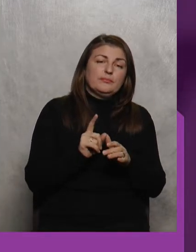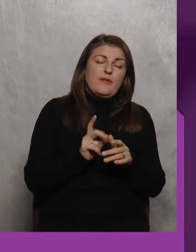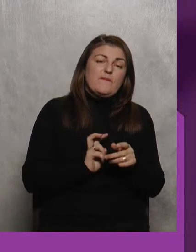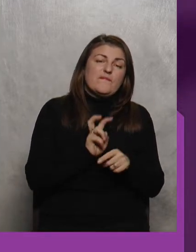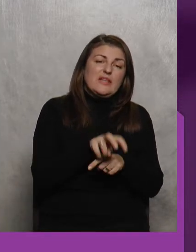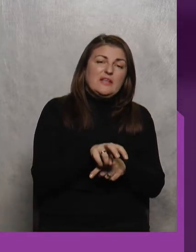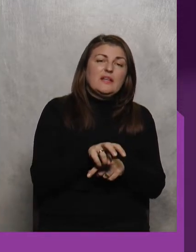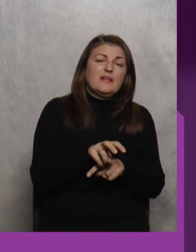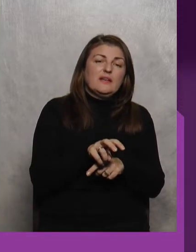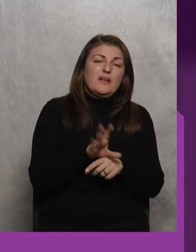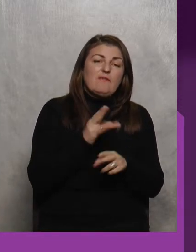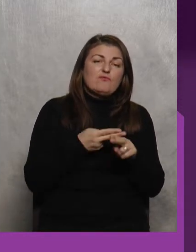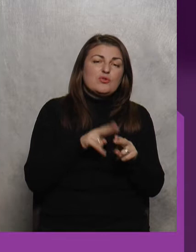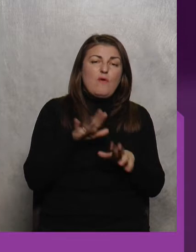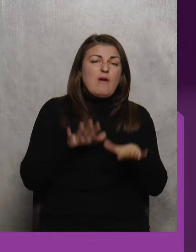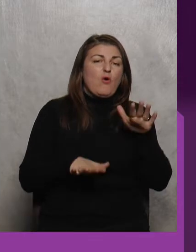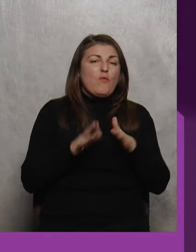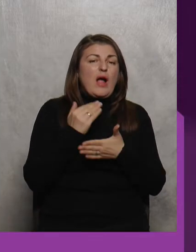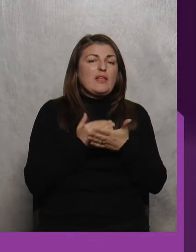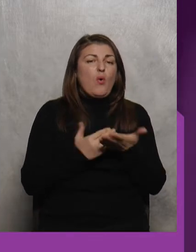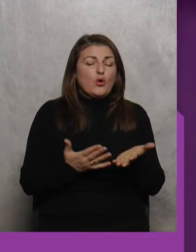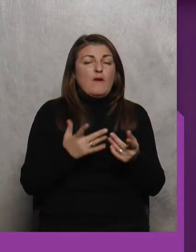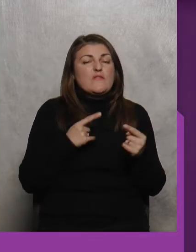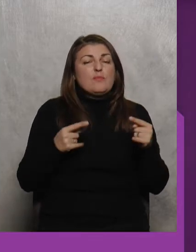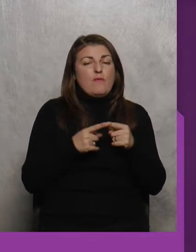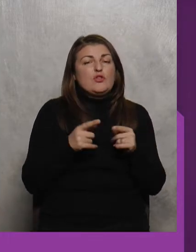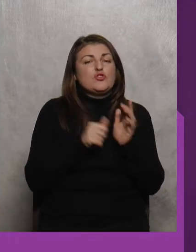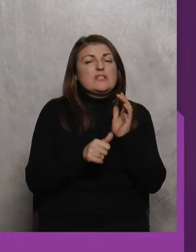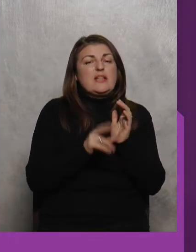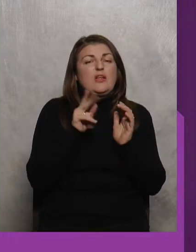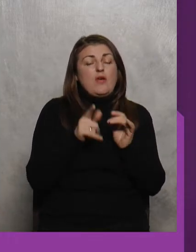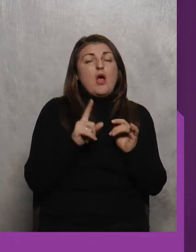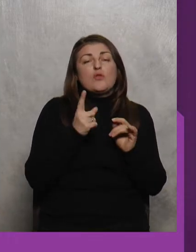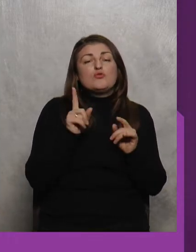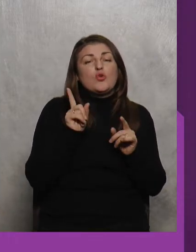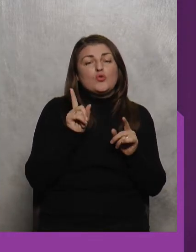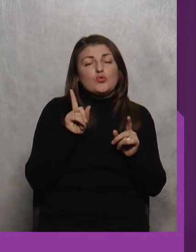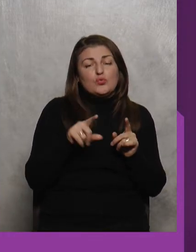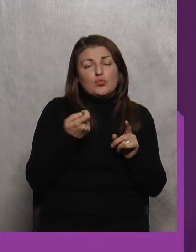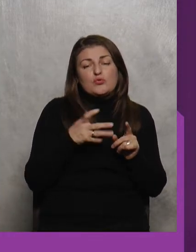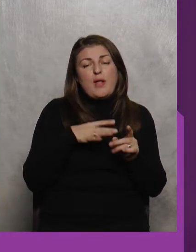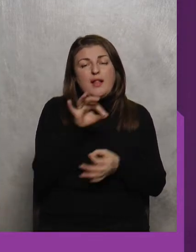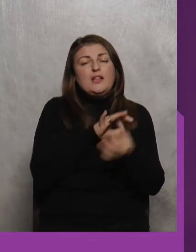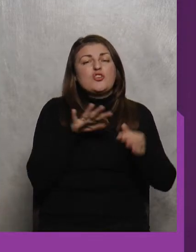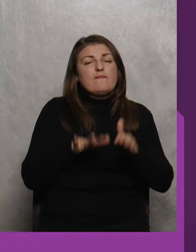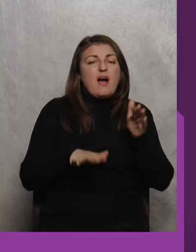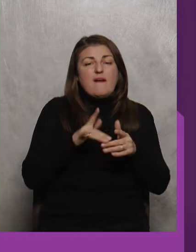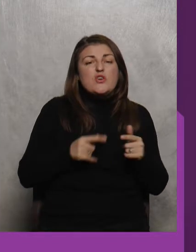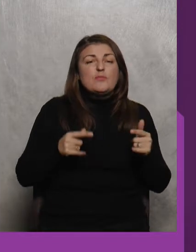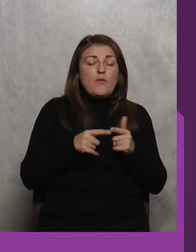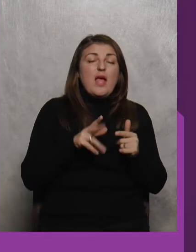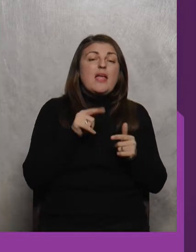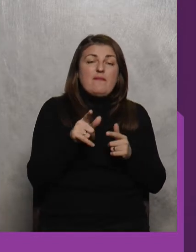війти в цю вагову категорію, відповідно 60 кілограм, тому що трошки була лишня вага, і відповідно, як